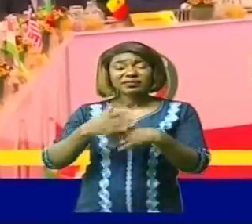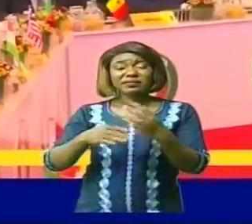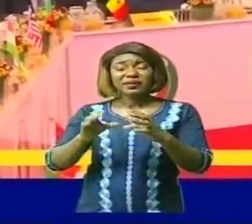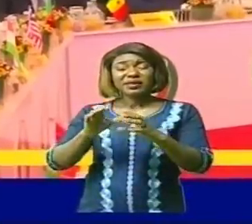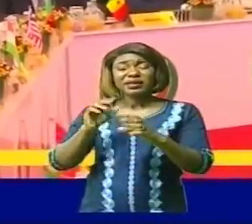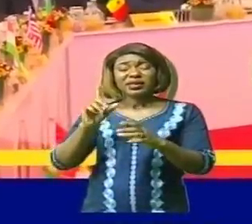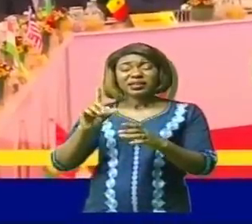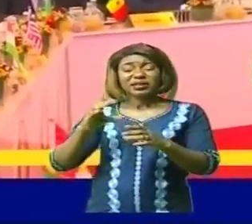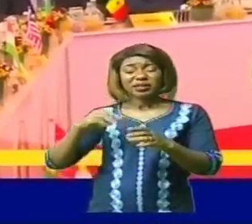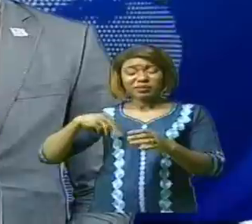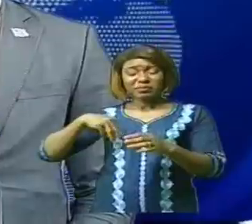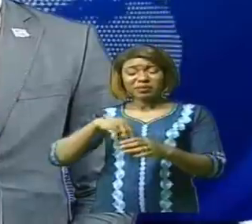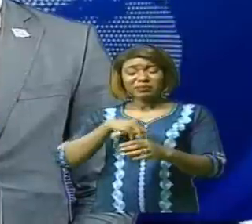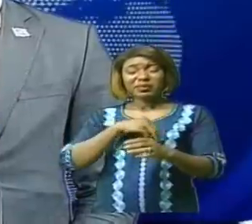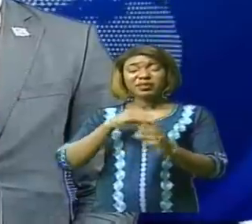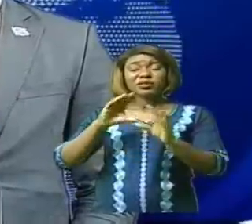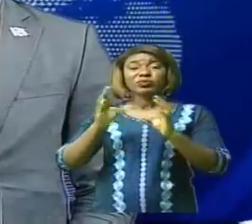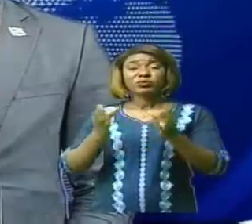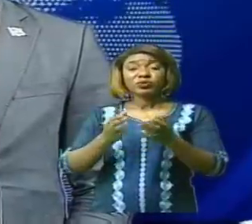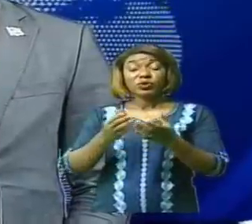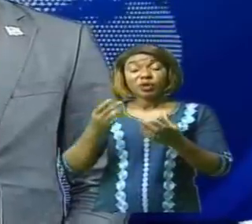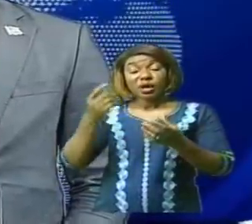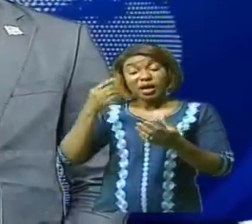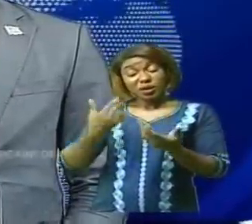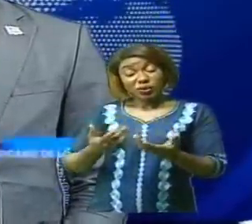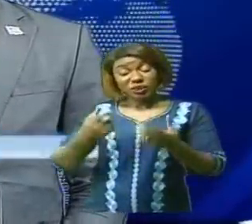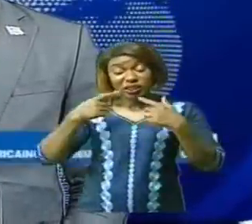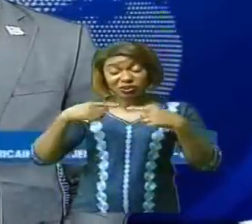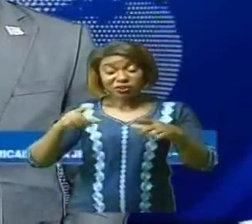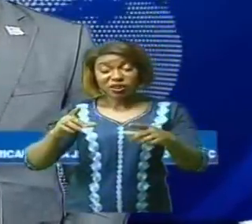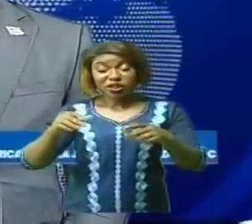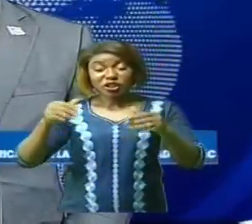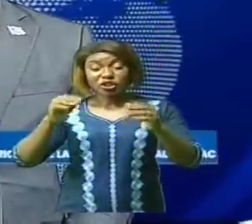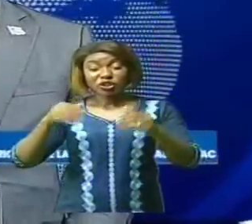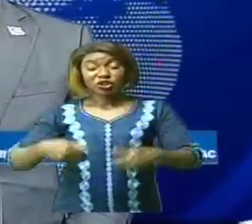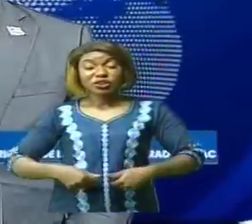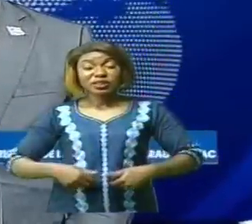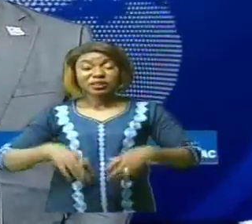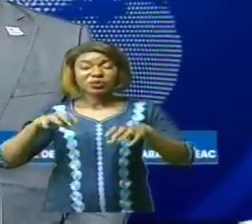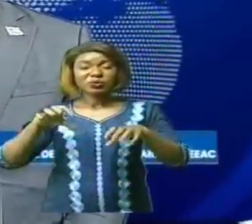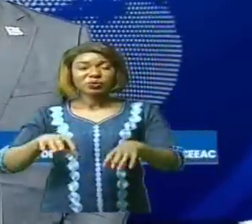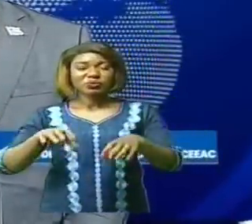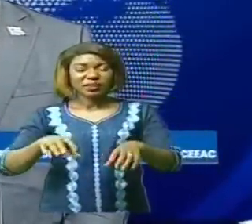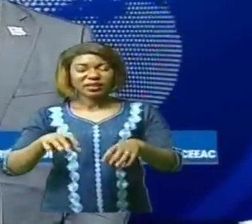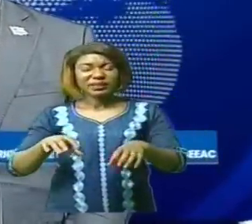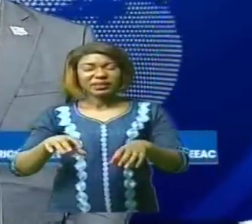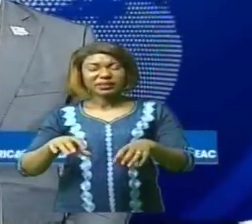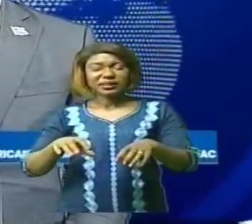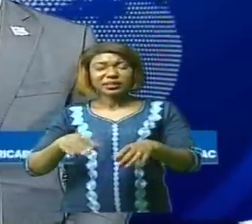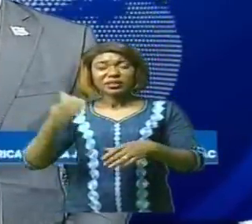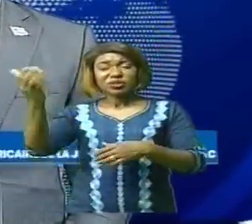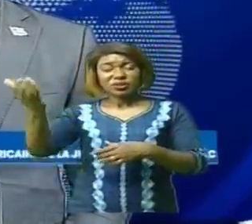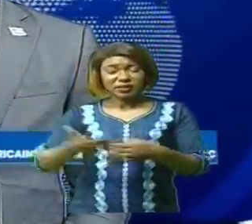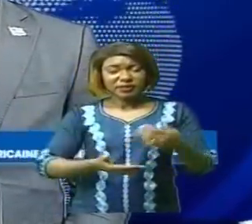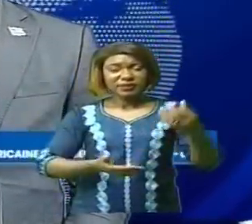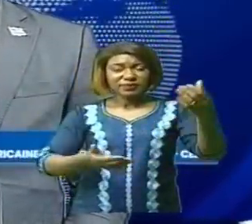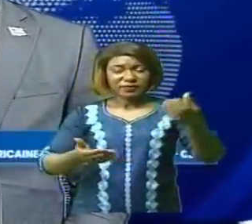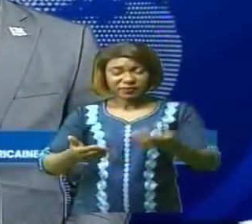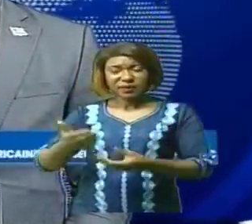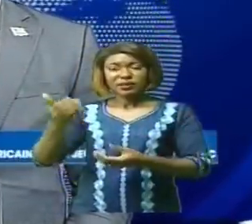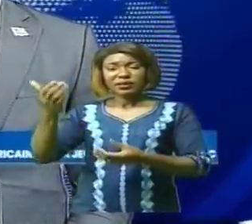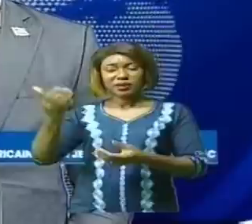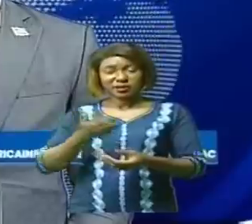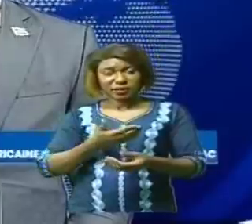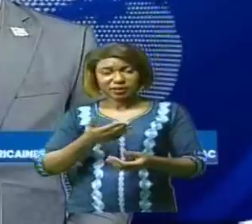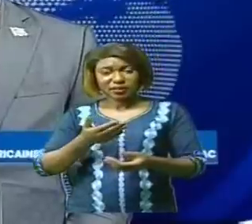communauté. D'abord à la jeunesse congolaise, j'invite à tous les jeunes sans couleur politique, sans tendance